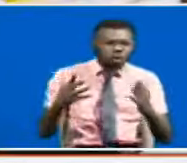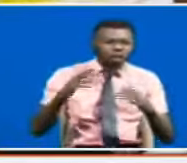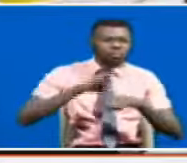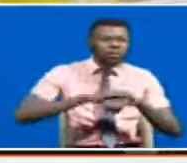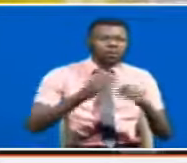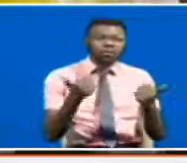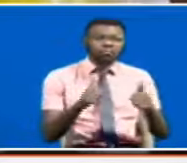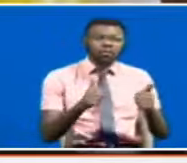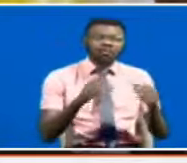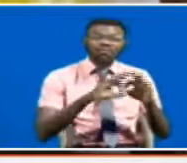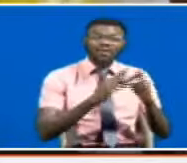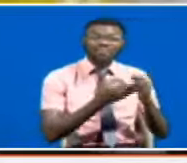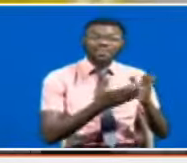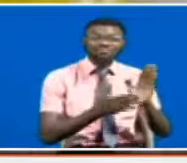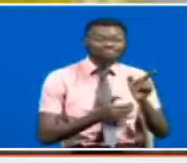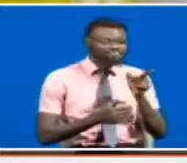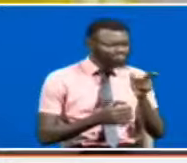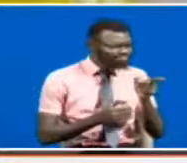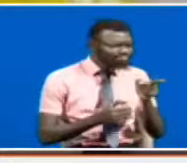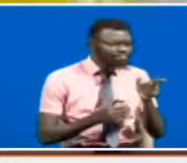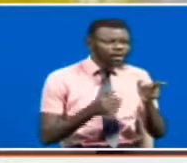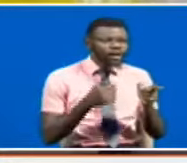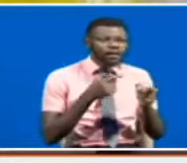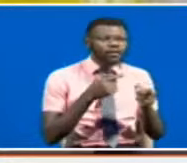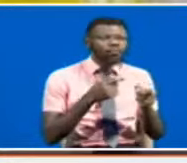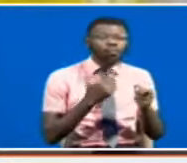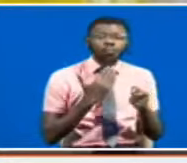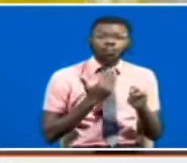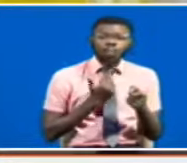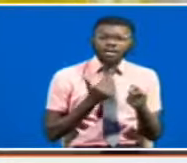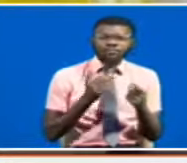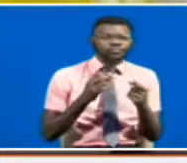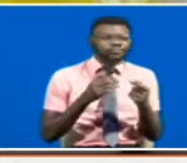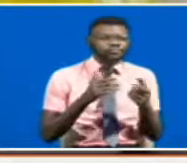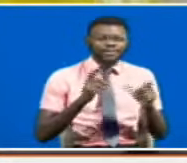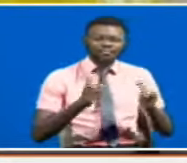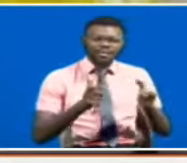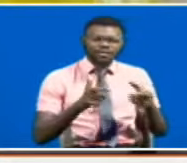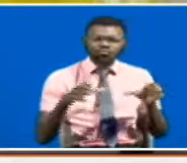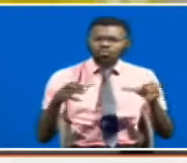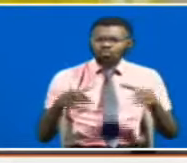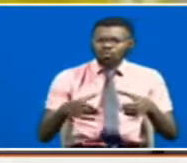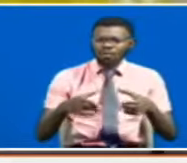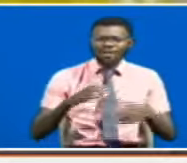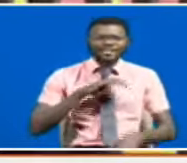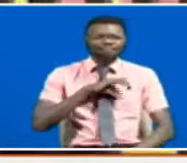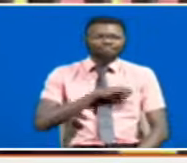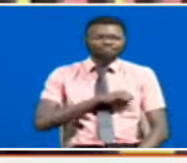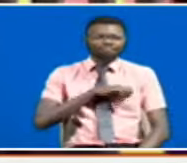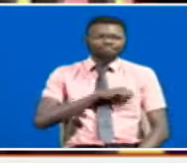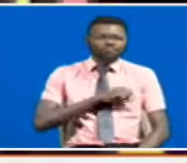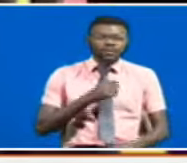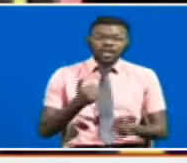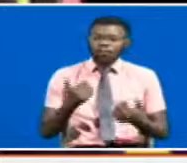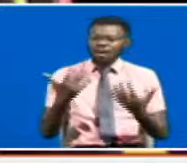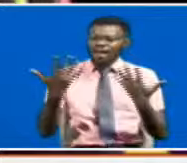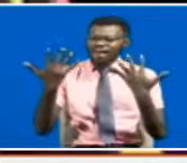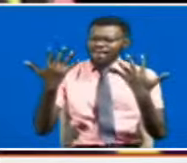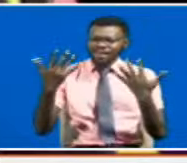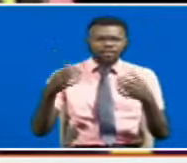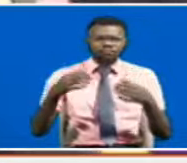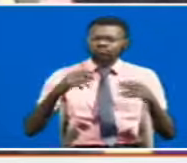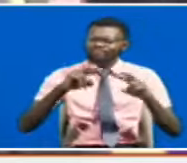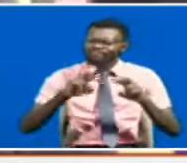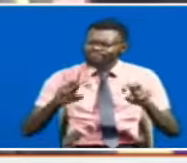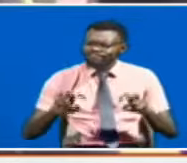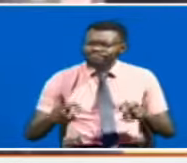Familia kupitia msemaji wao Diana Waeni imevitaka vyombo vya habari kusalia tuli huku vidole vya marehemu vikichunguzwa